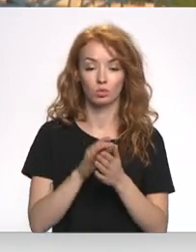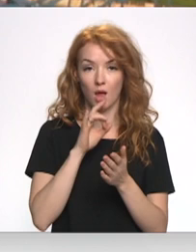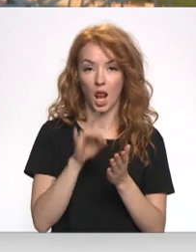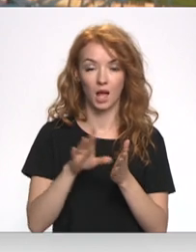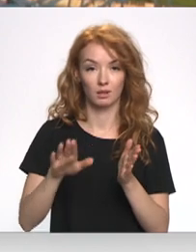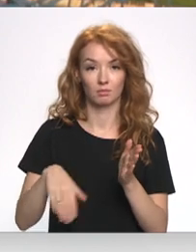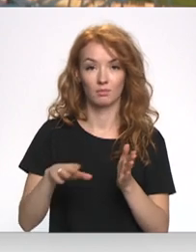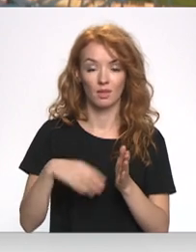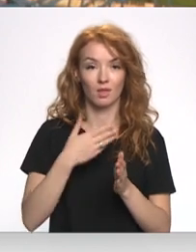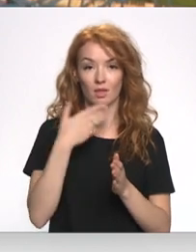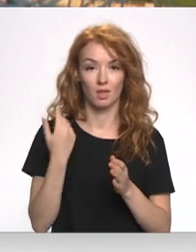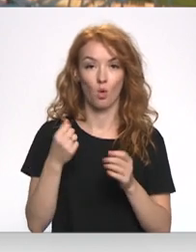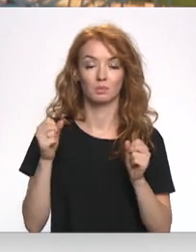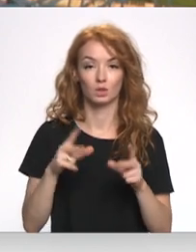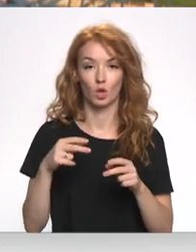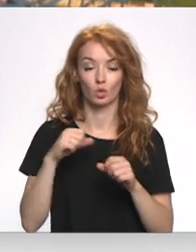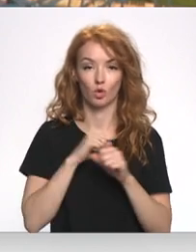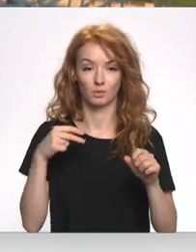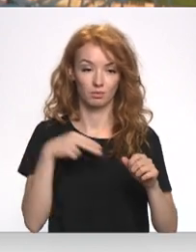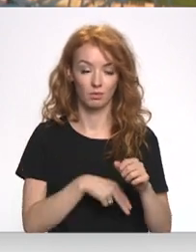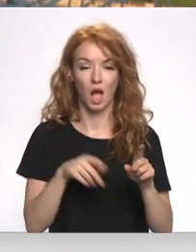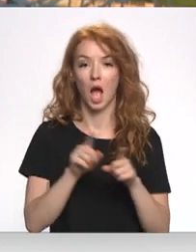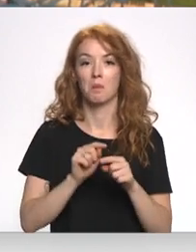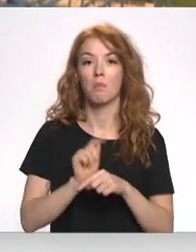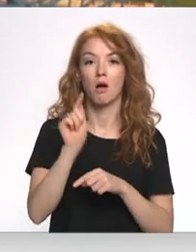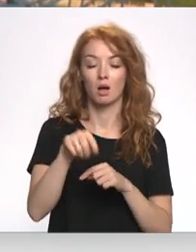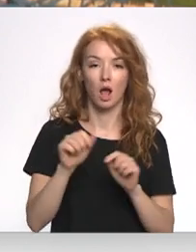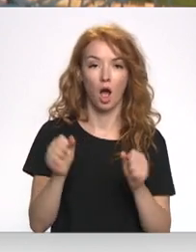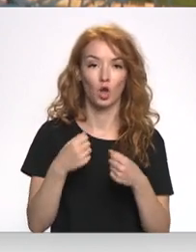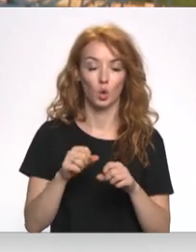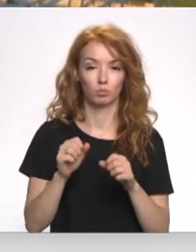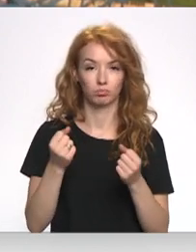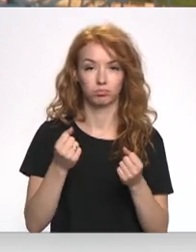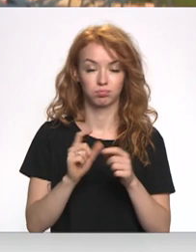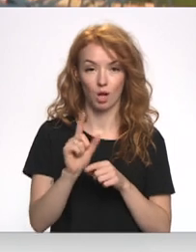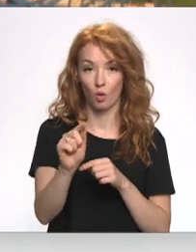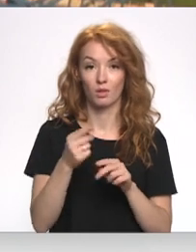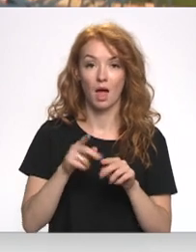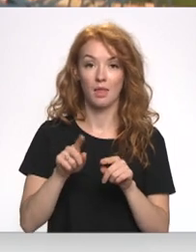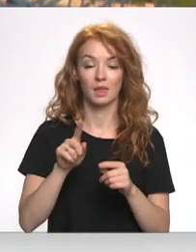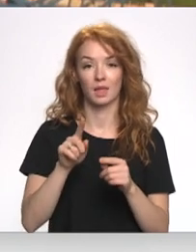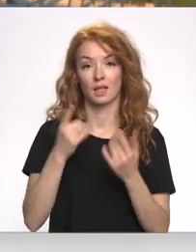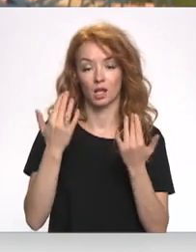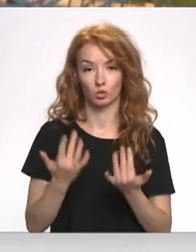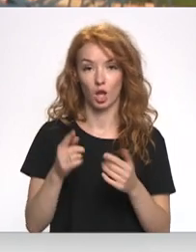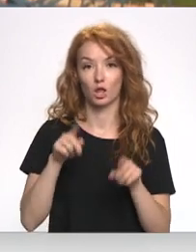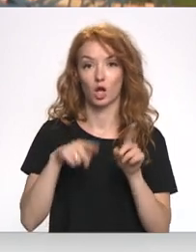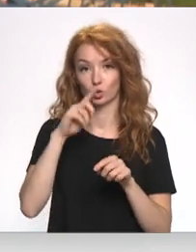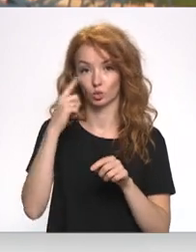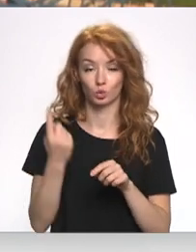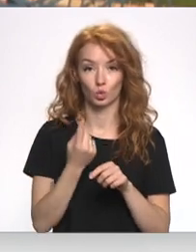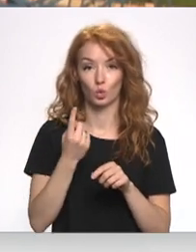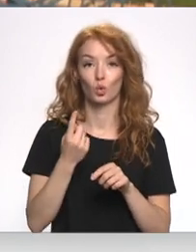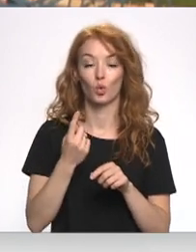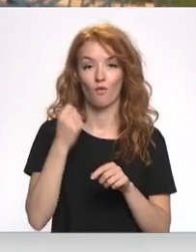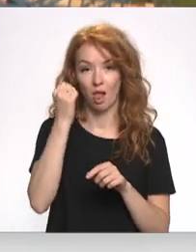elektroskreiriteņa, nepiesprādzētas drošības jostas un pārsniegts atļautais braukšanas ātrums. Tāda ir bilance pāris stundu garam policijas